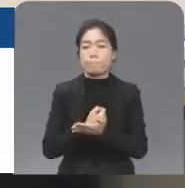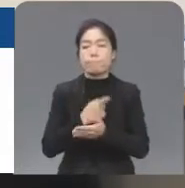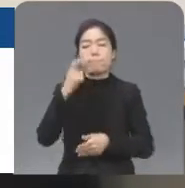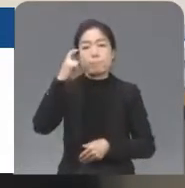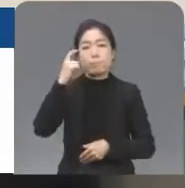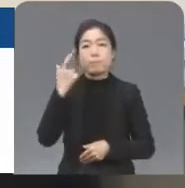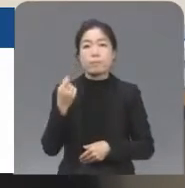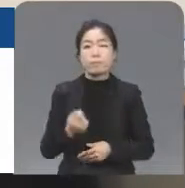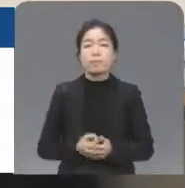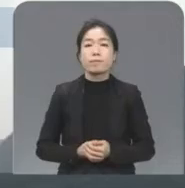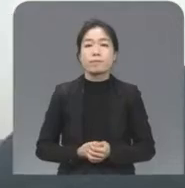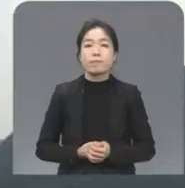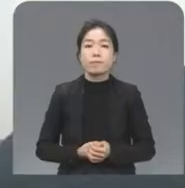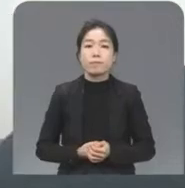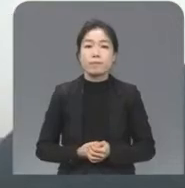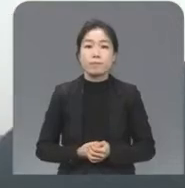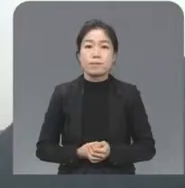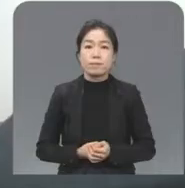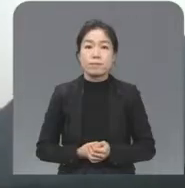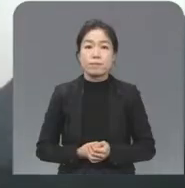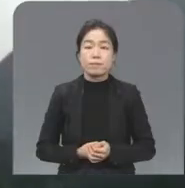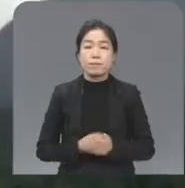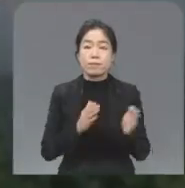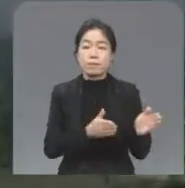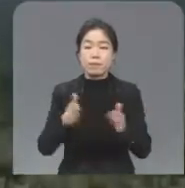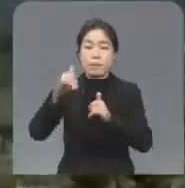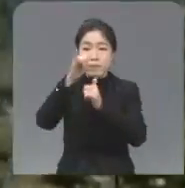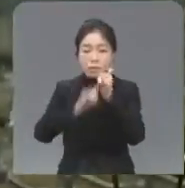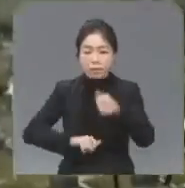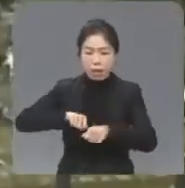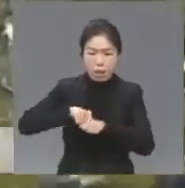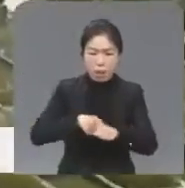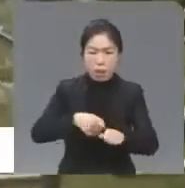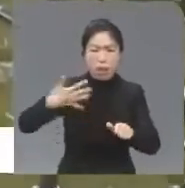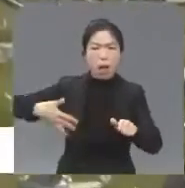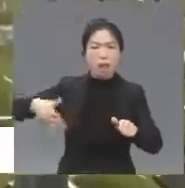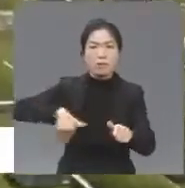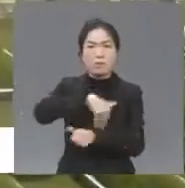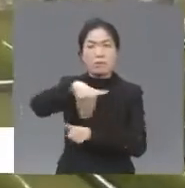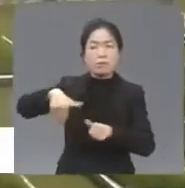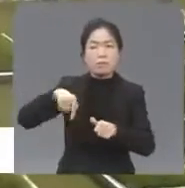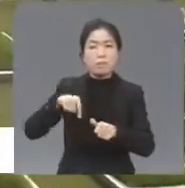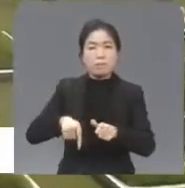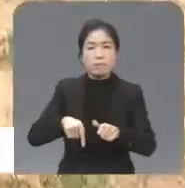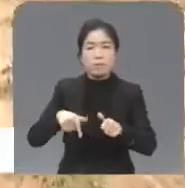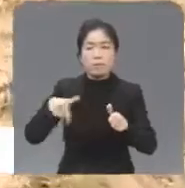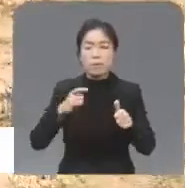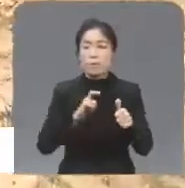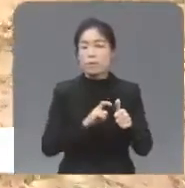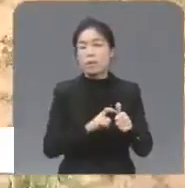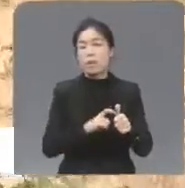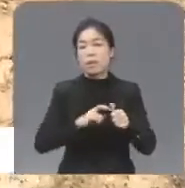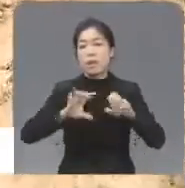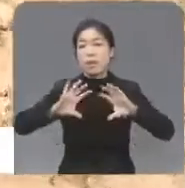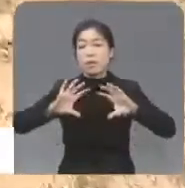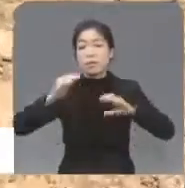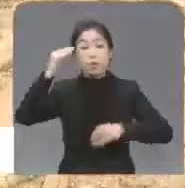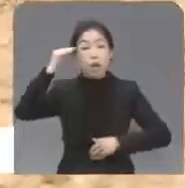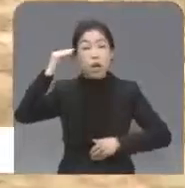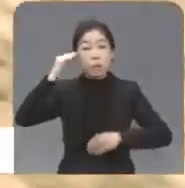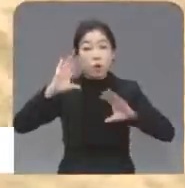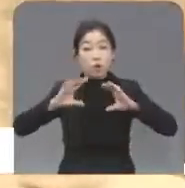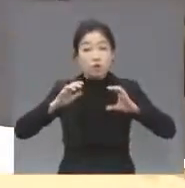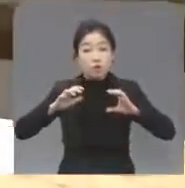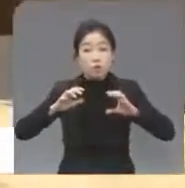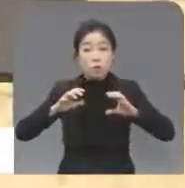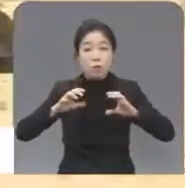유감스럽게 생각을 합니다. 또 역사적 단죄가 끝나지 않은 상황에서 노 씨에 대한 국가장 예우와